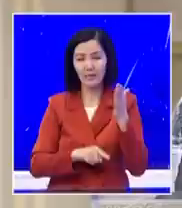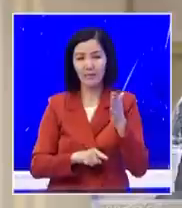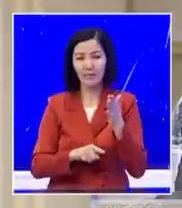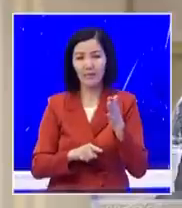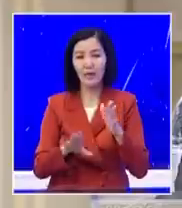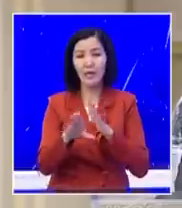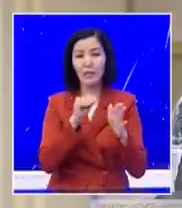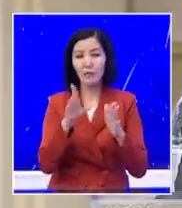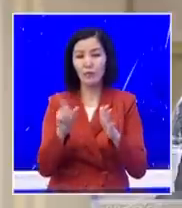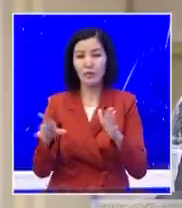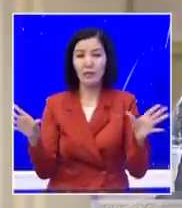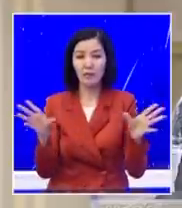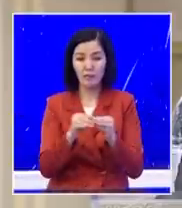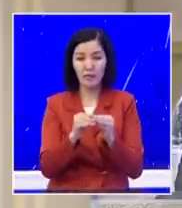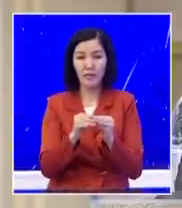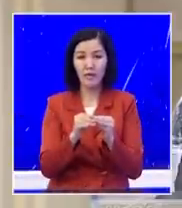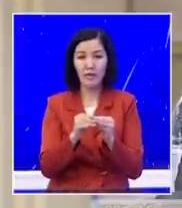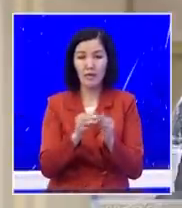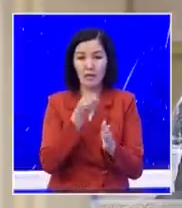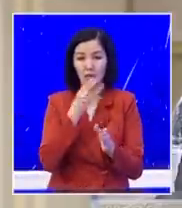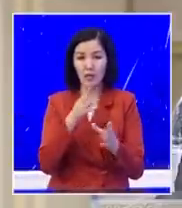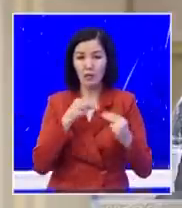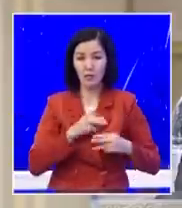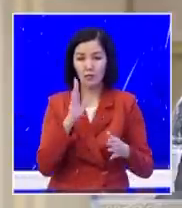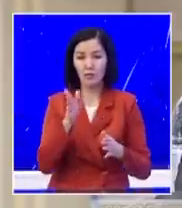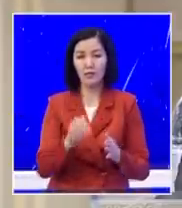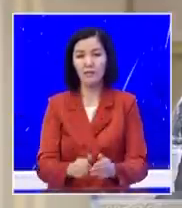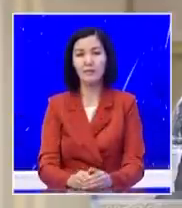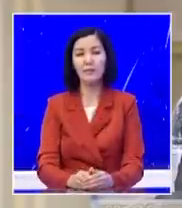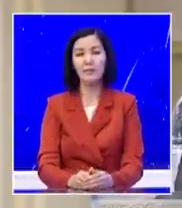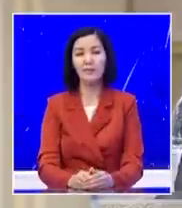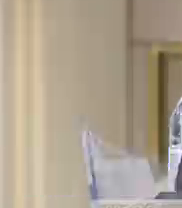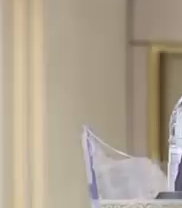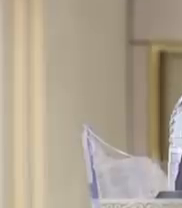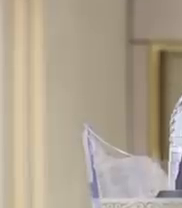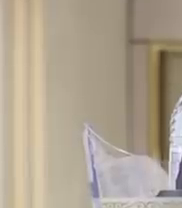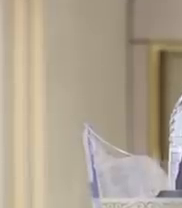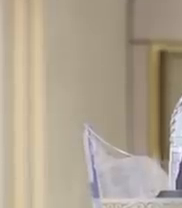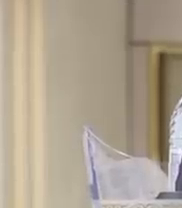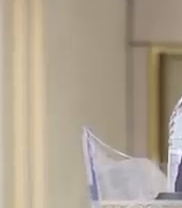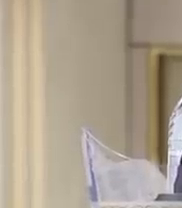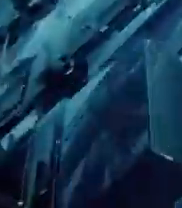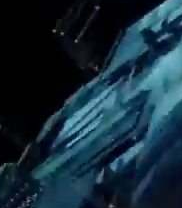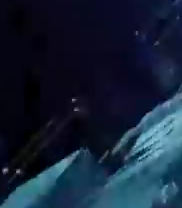бірге, өзімнің әріптестермен бірге мен сізге сенім білдіремін, орындаймын.